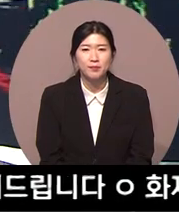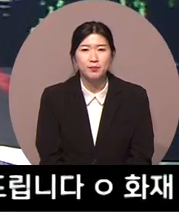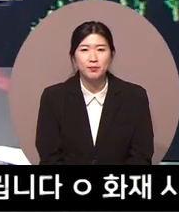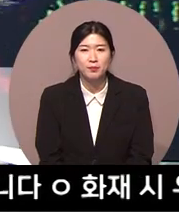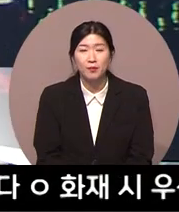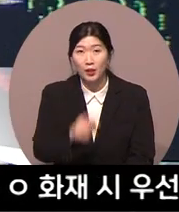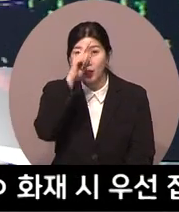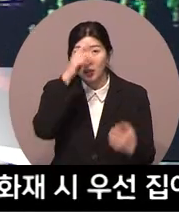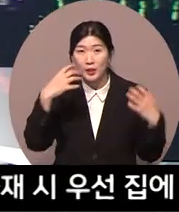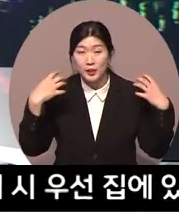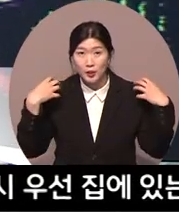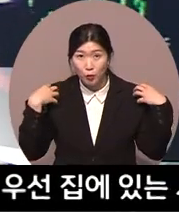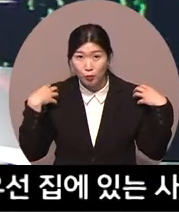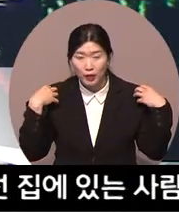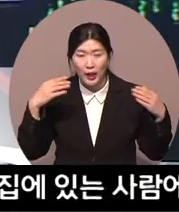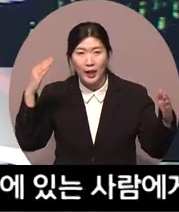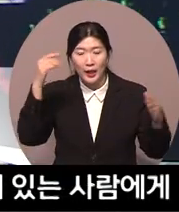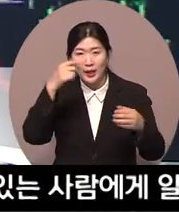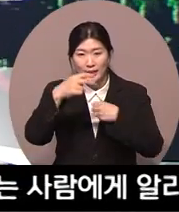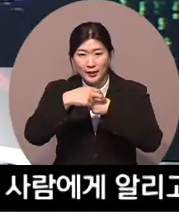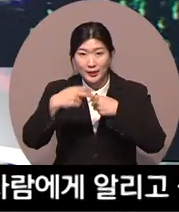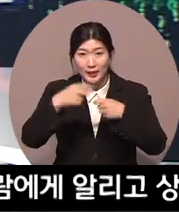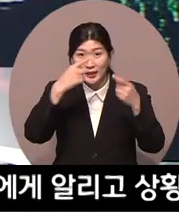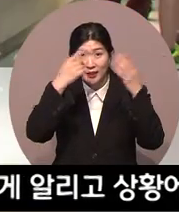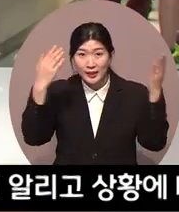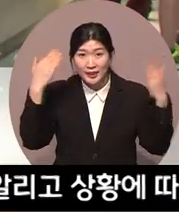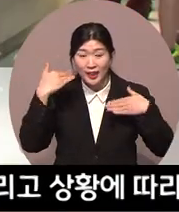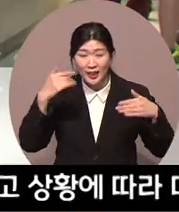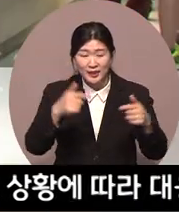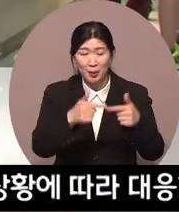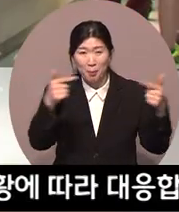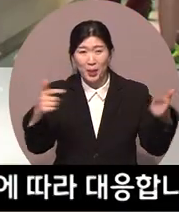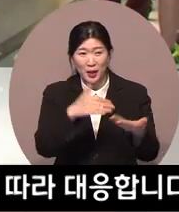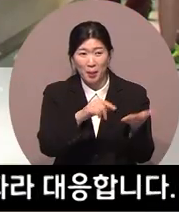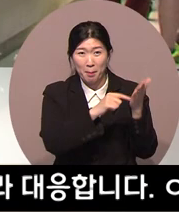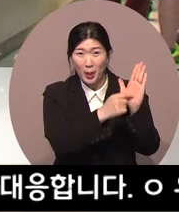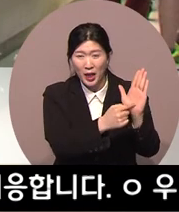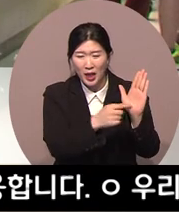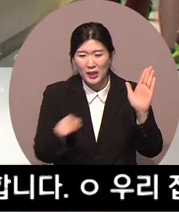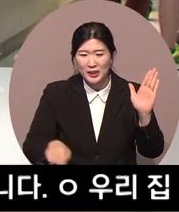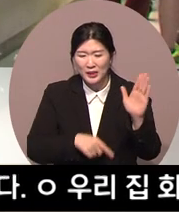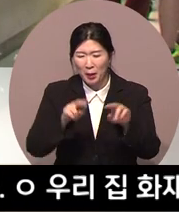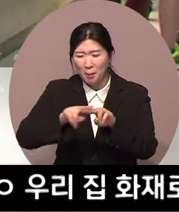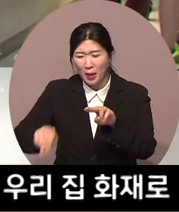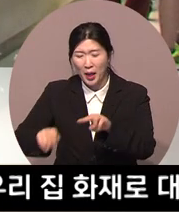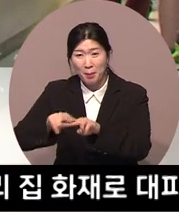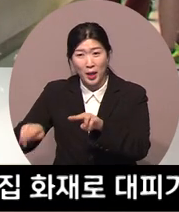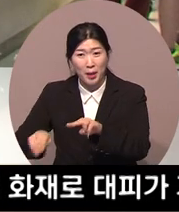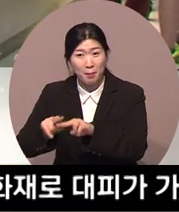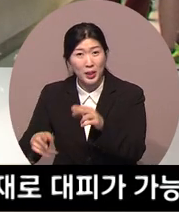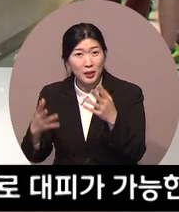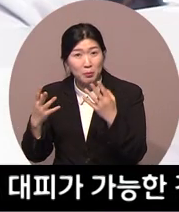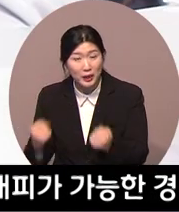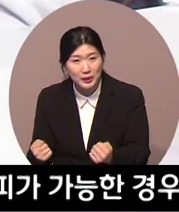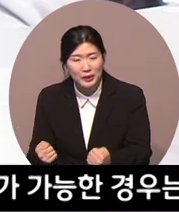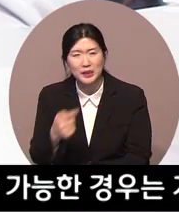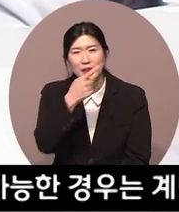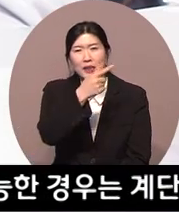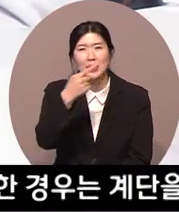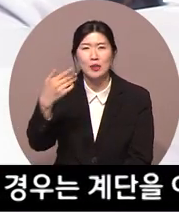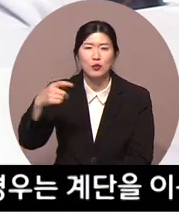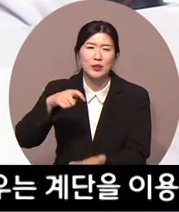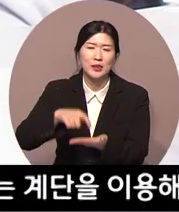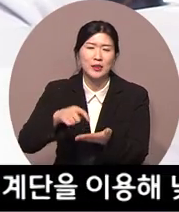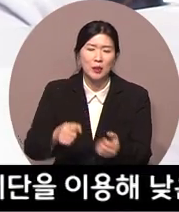정부의 의과대학 정호 학대에 반발한 지역 전공의들이 세째 진료를 거부하는 가운데 은급 환자의 이송 지연이 있다라고